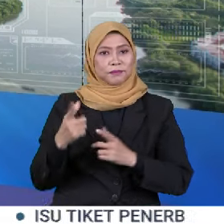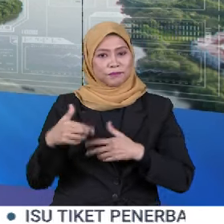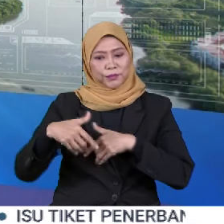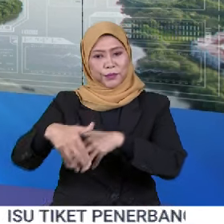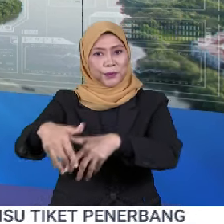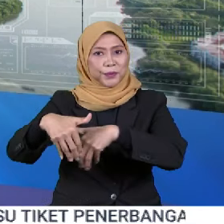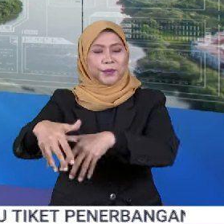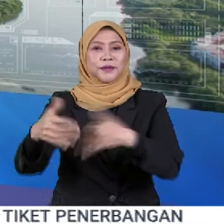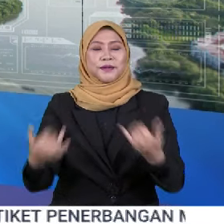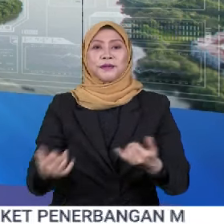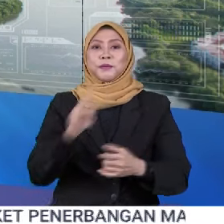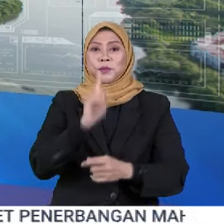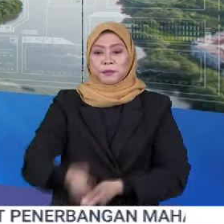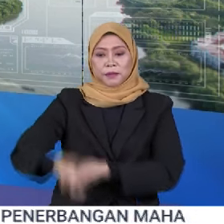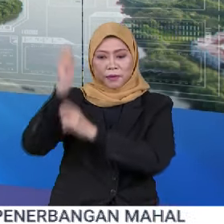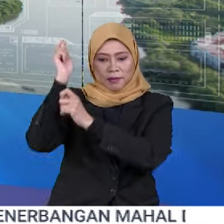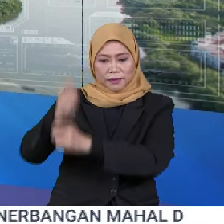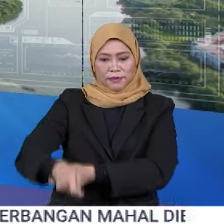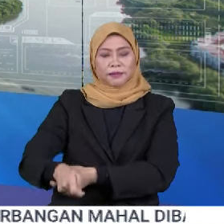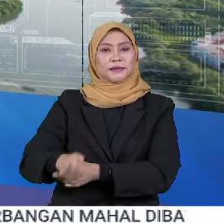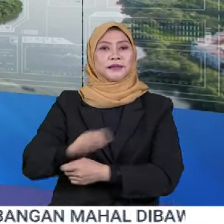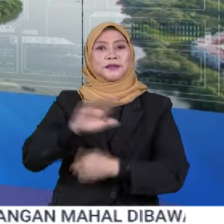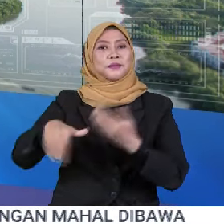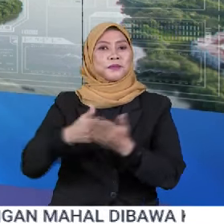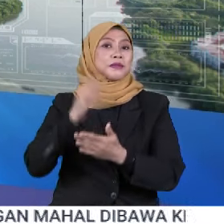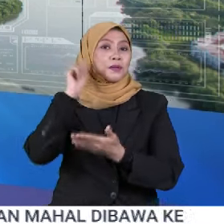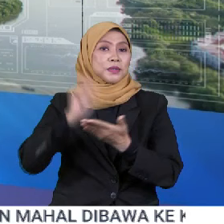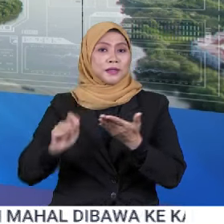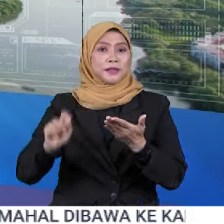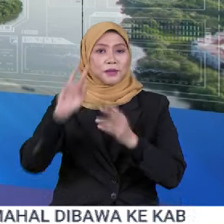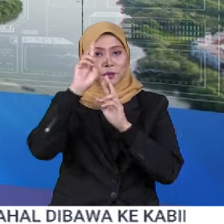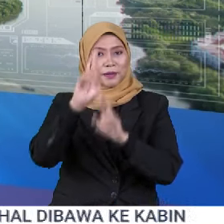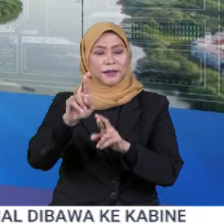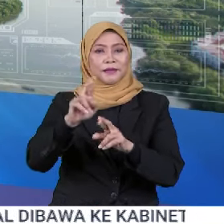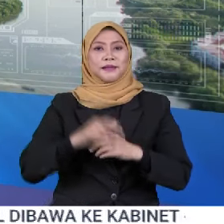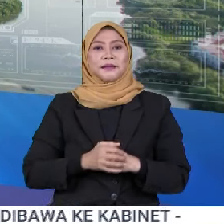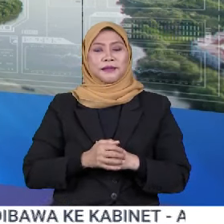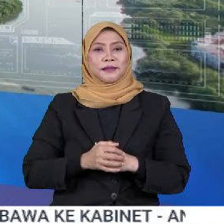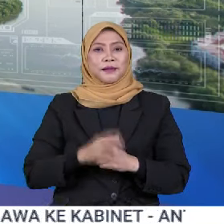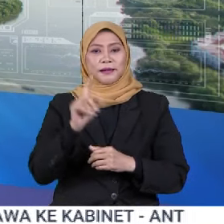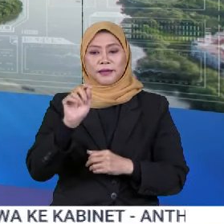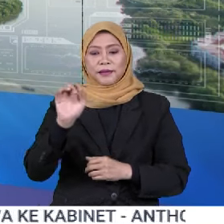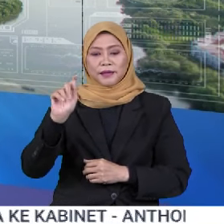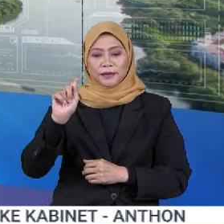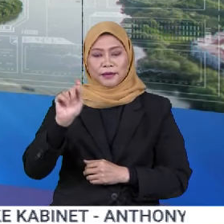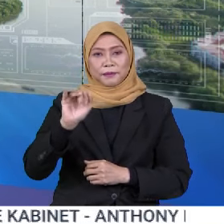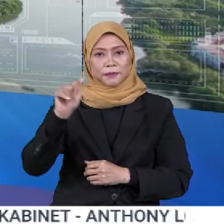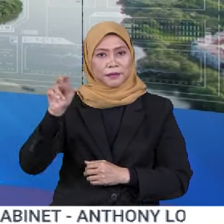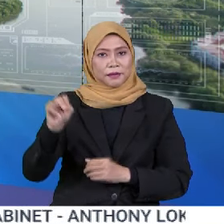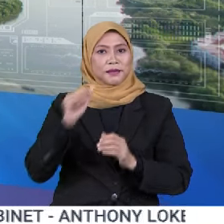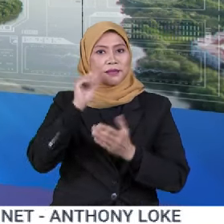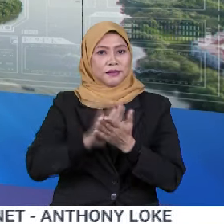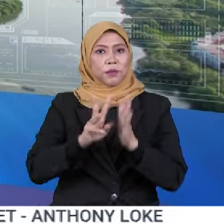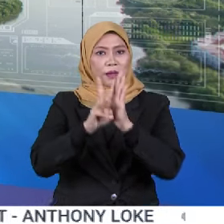Kinabalu pelepasan peserta di sempurnakan setiap usaha kehormat pertumbuhan wafakat titipan amal istri Wakil Rakyat